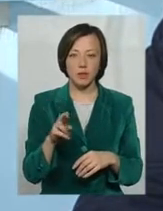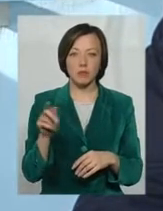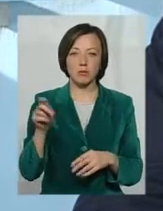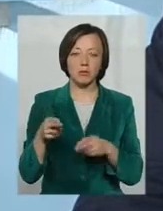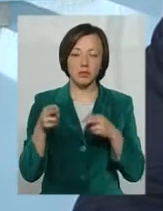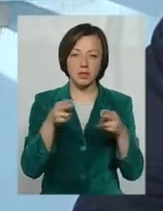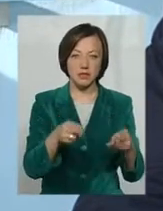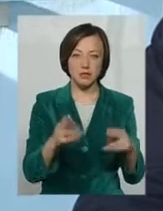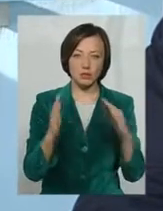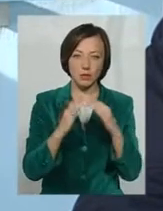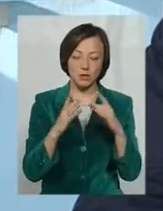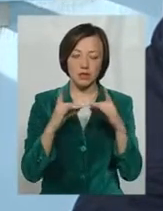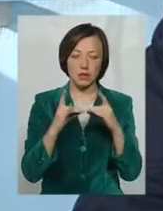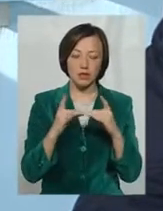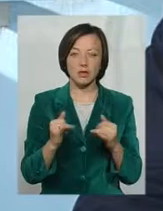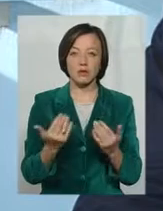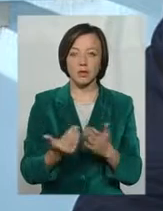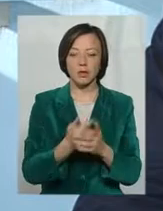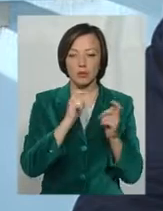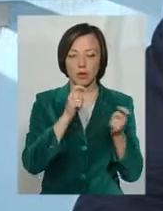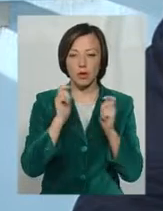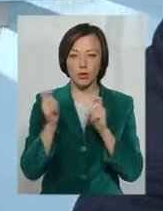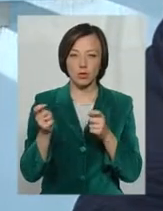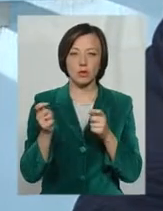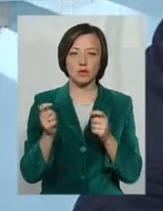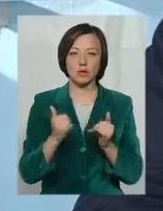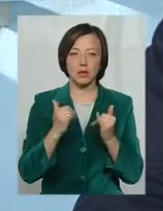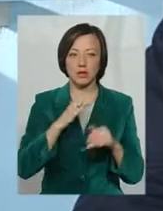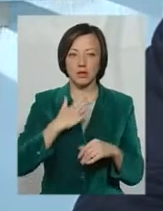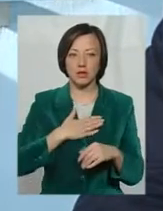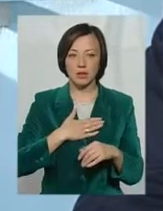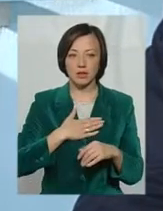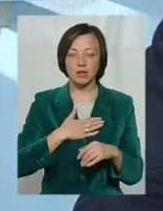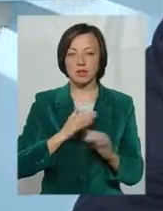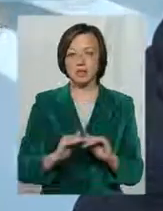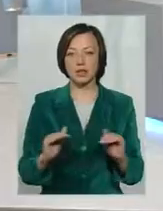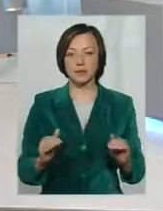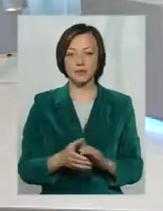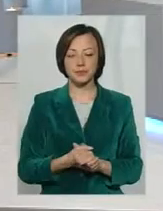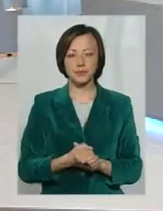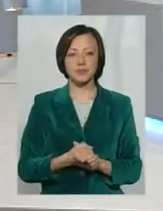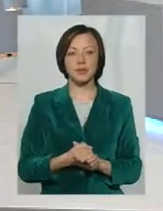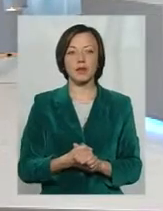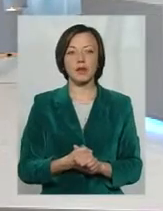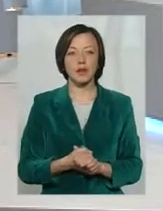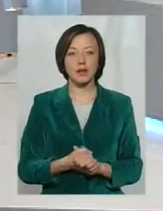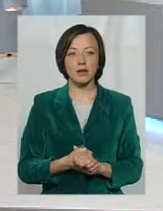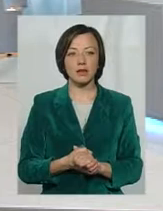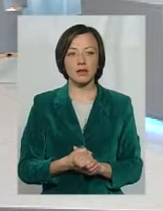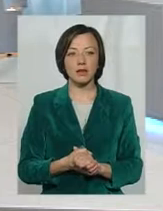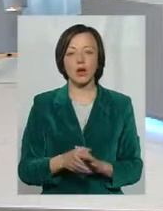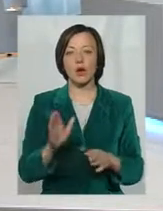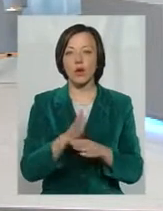приїздили якраз з новими подарунками для наших підшефних вихованців. Разом з тим,